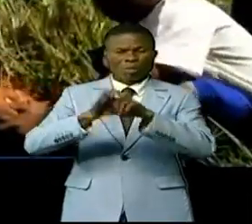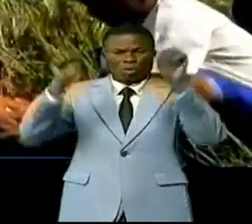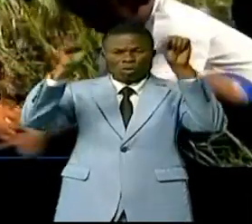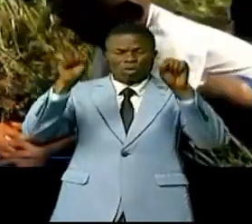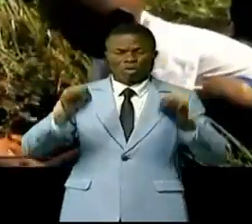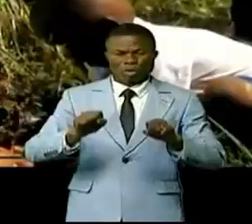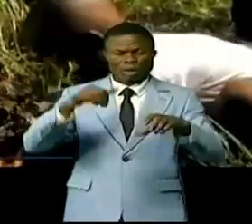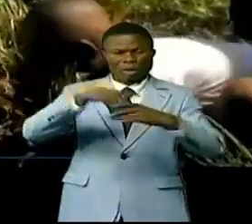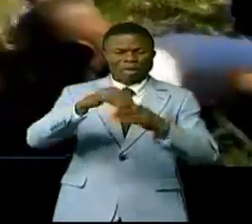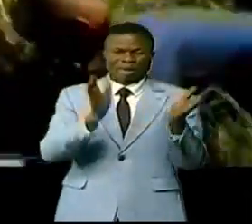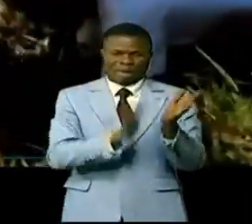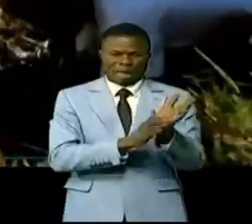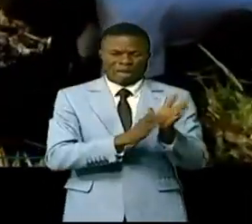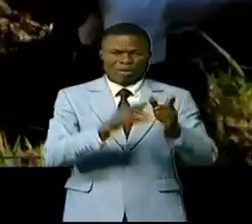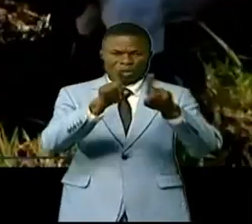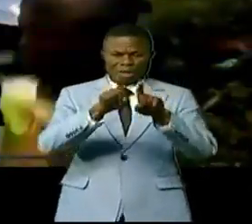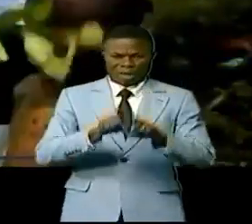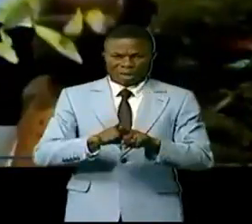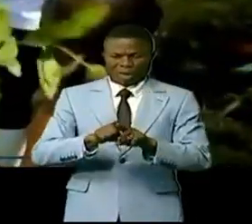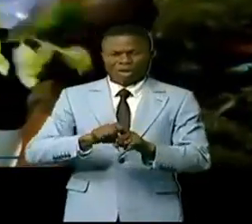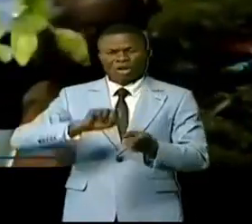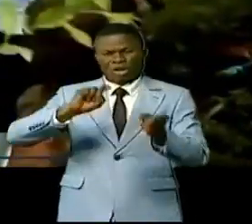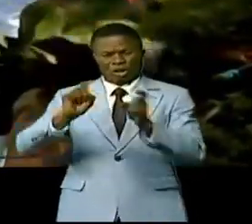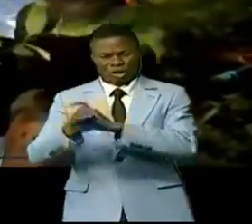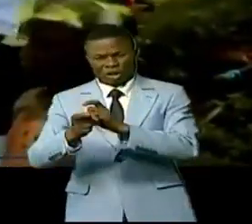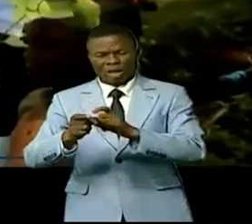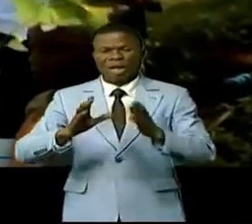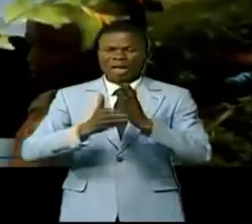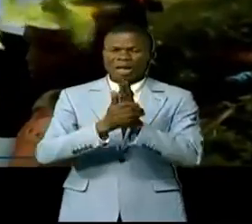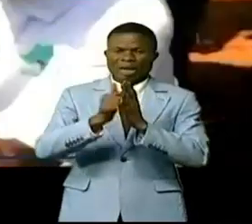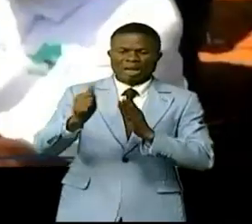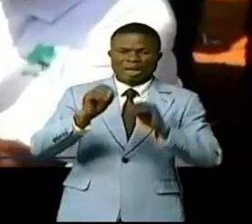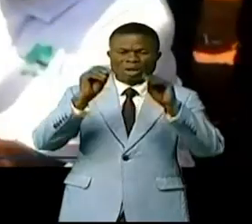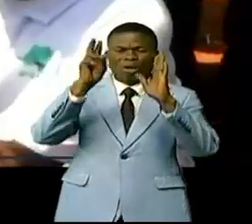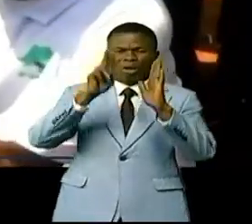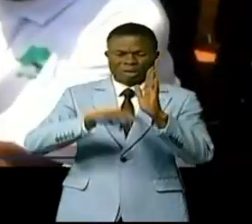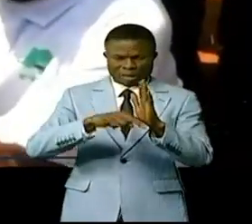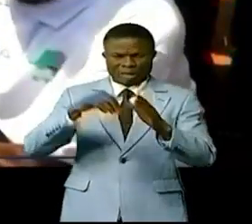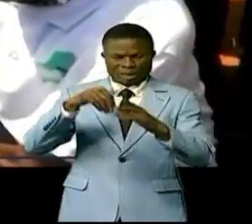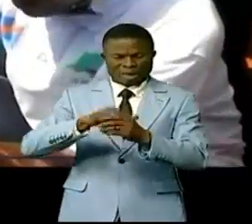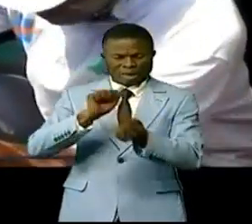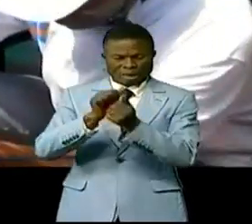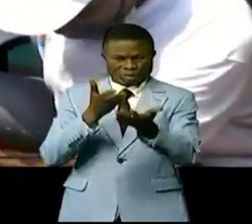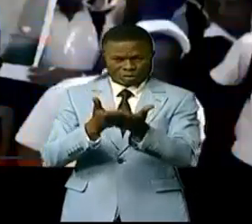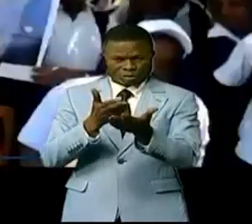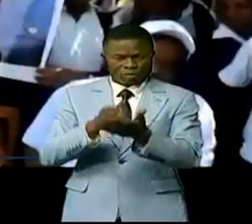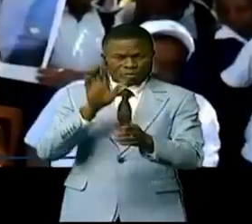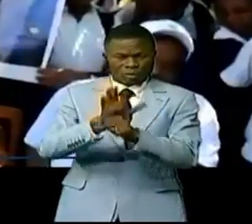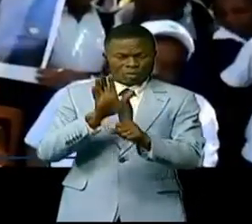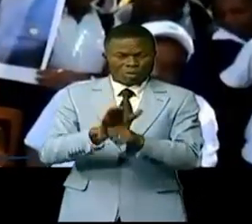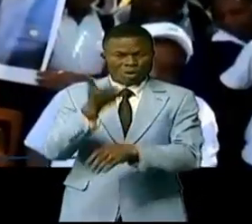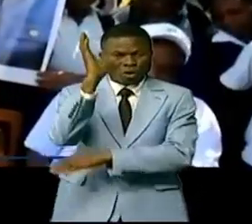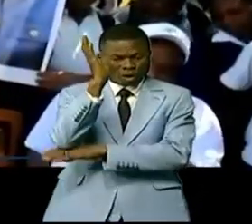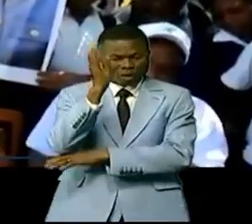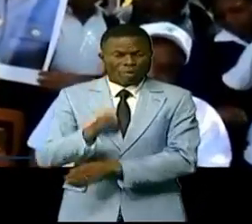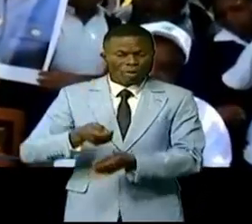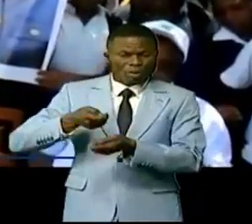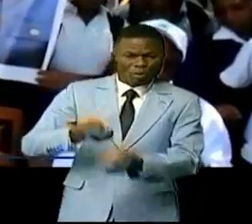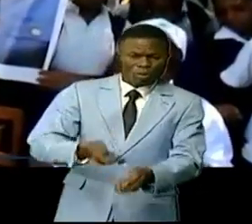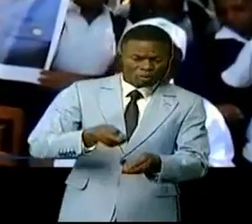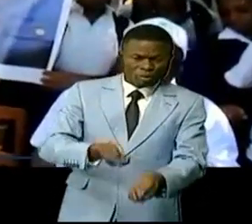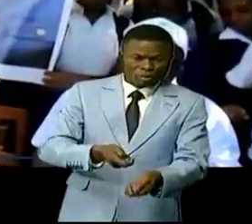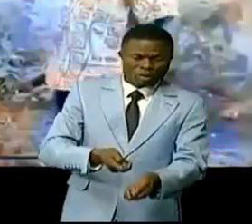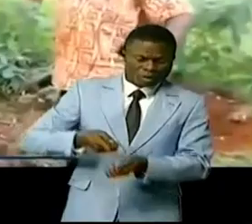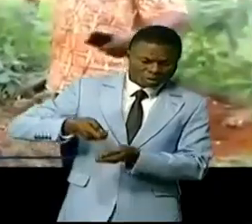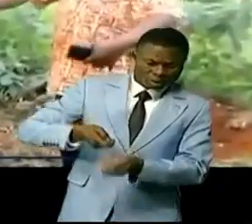milieu scolaire mais aussi améliorer en même temps la qualité de l'enseignement dans ce domaine. Des milliers de plantules seront également mises en